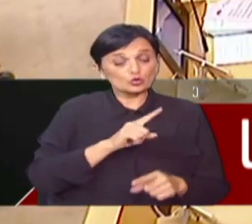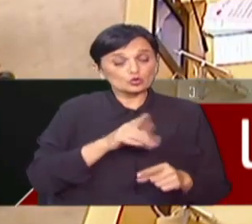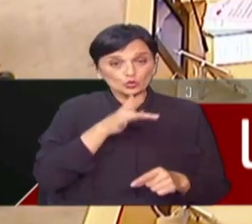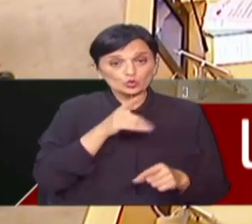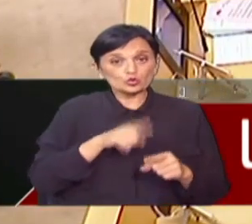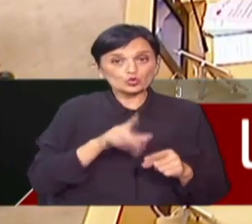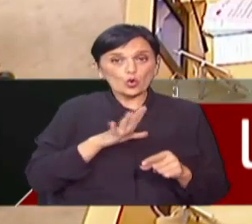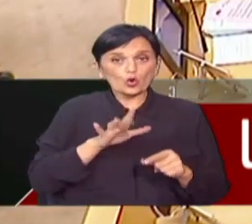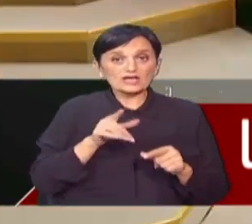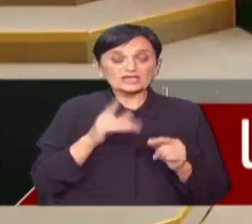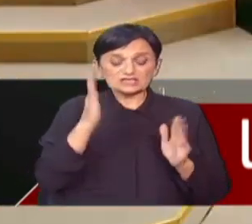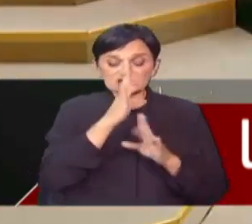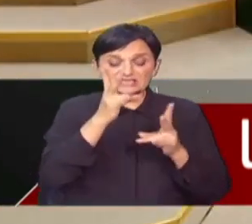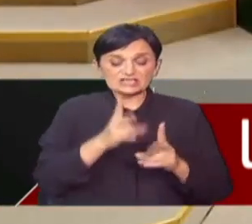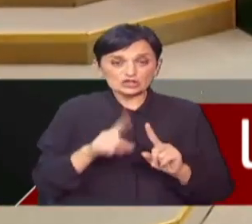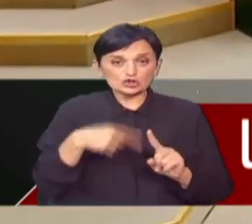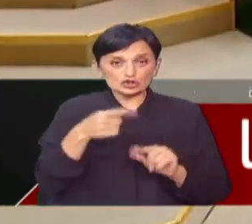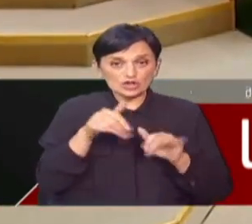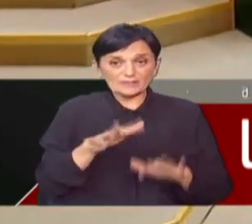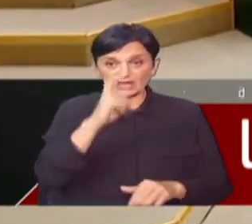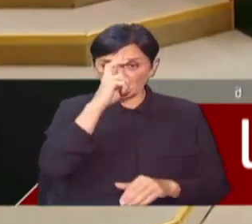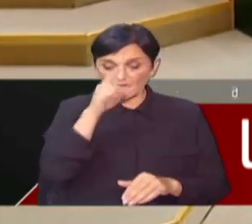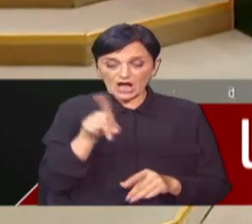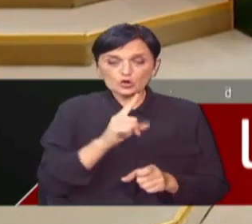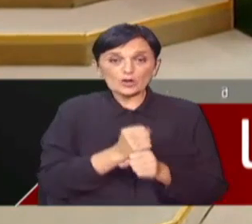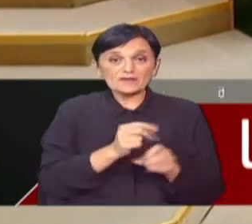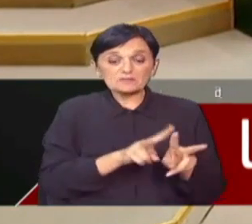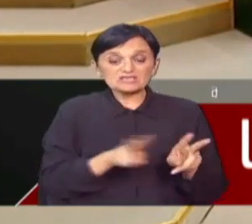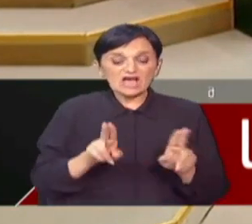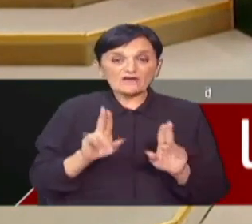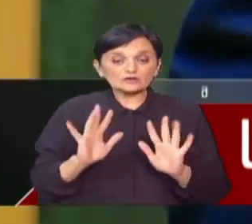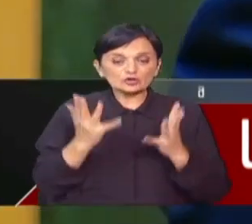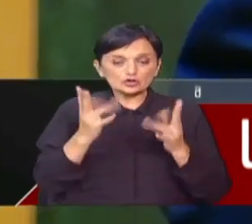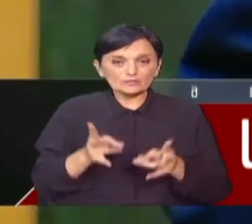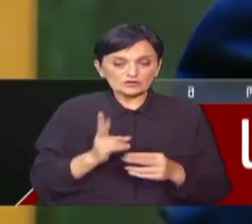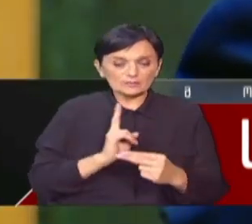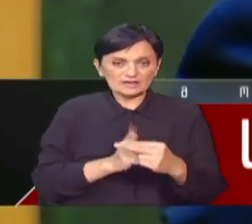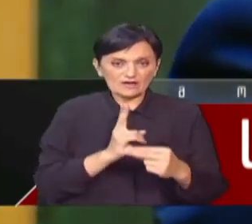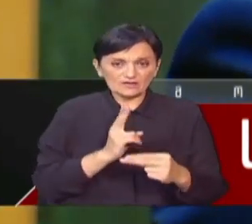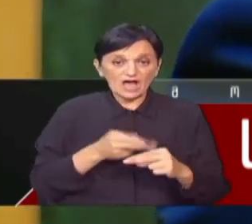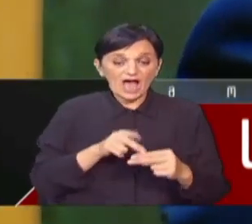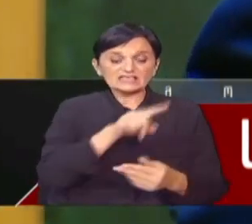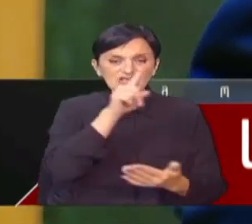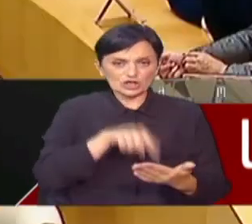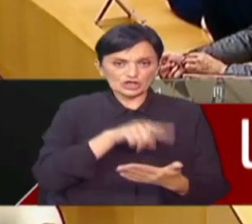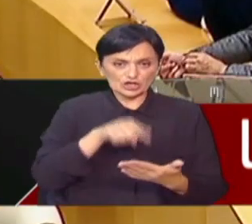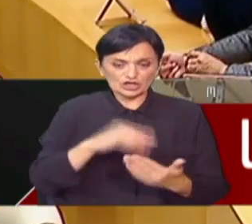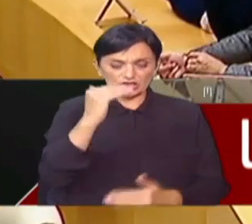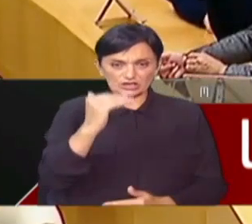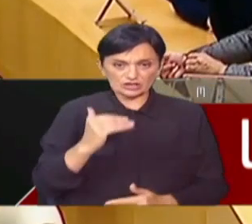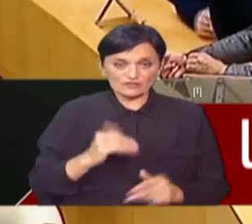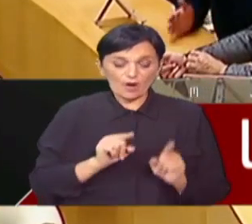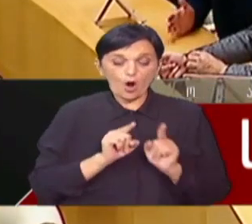სტიქიის შემდეგ რეაგირება და რას აკეთებს ხელისუფლება მსგავსი შემთხვევების პრევენციისთვის? Ეს არის კითხვები, რომელიც